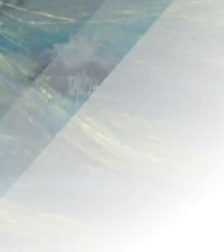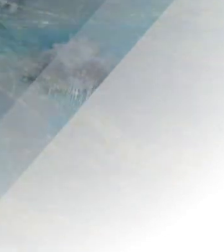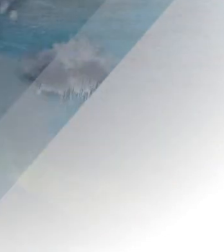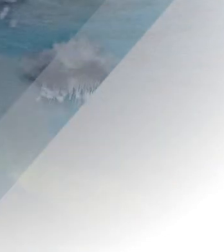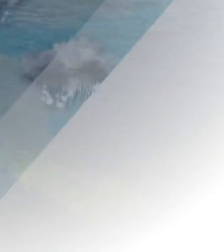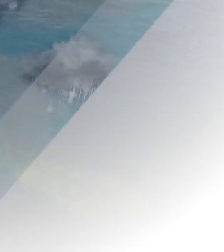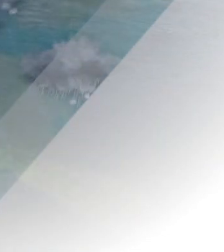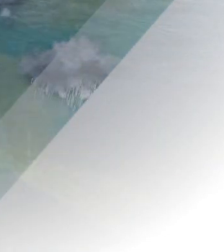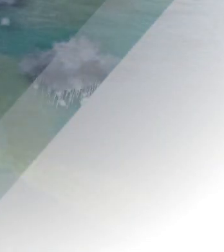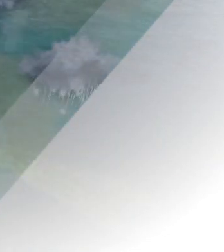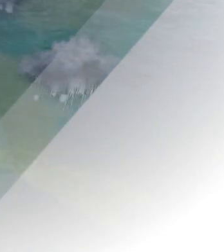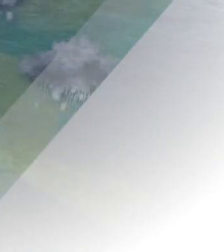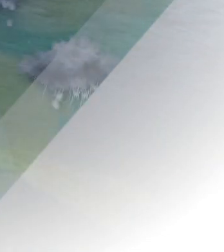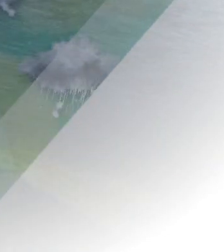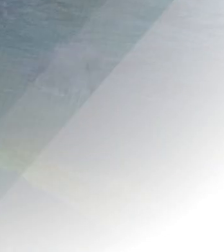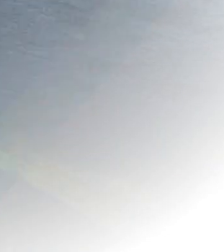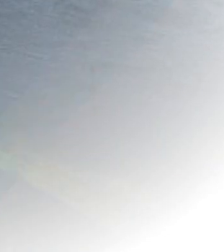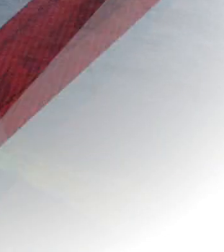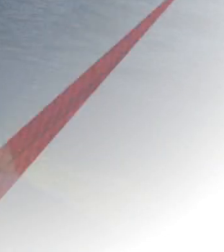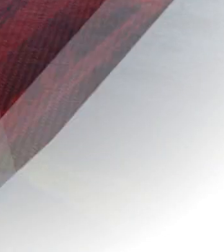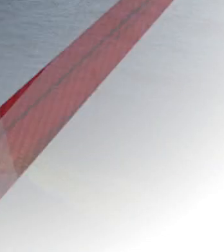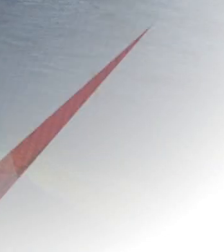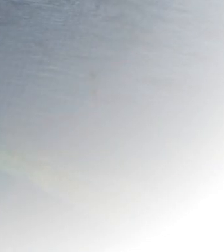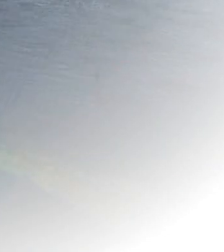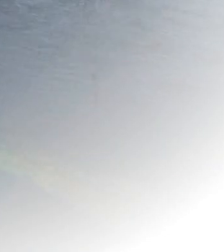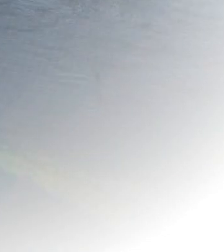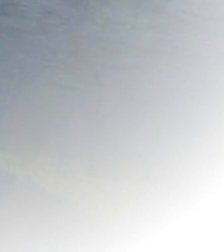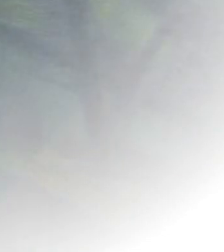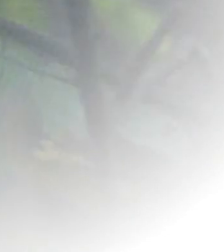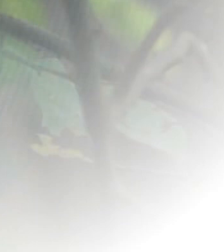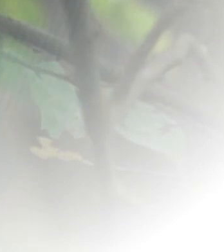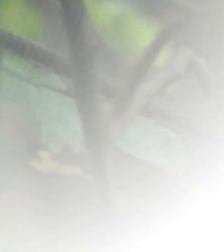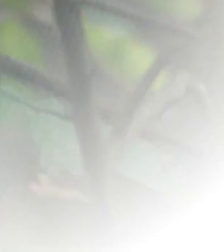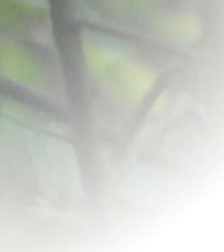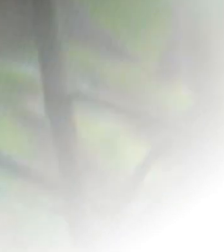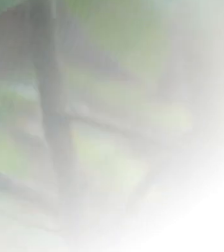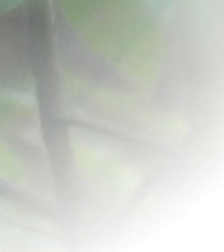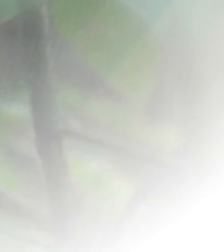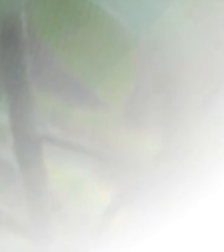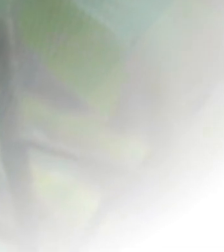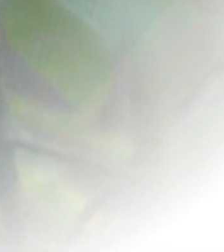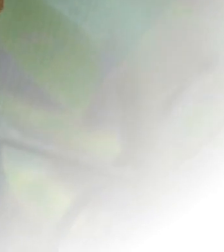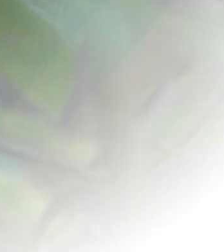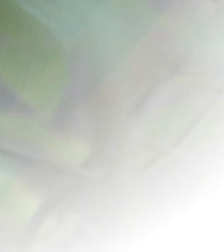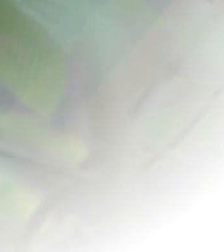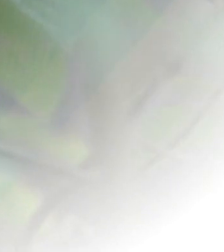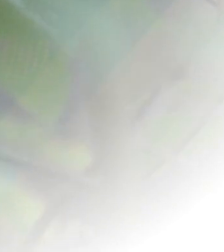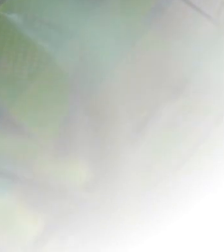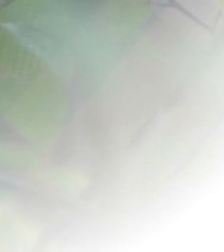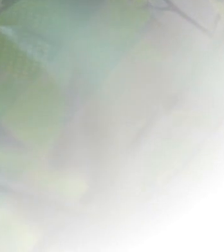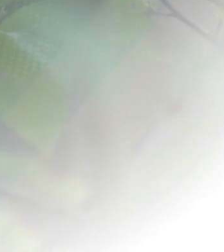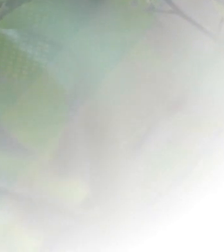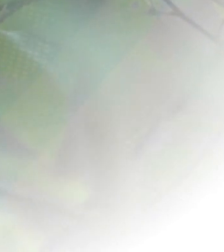у 1983 газе хлопок термометра опустился до 2,9 градусов